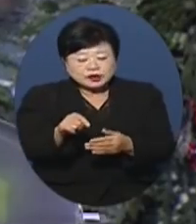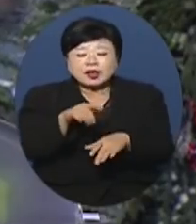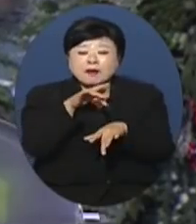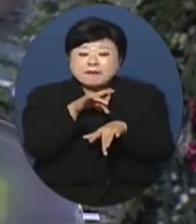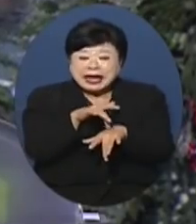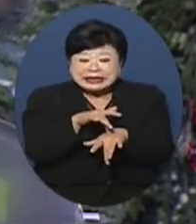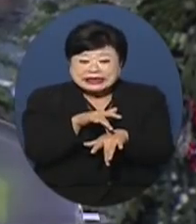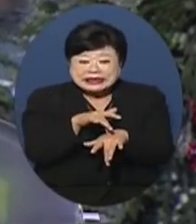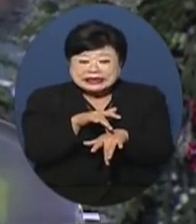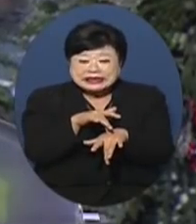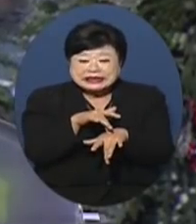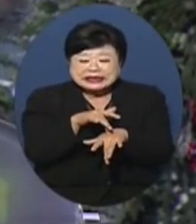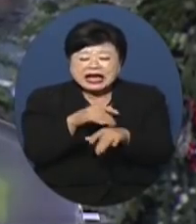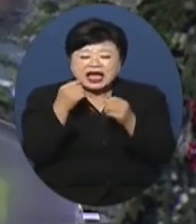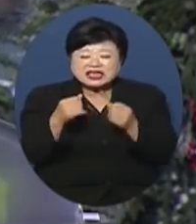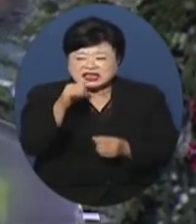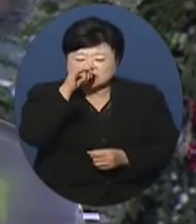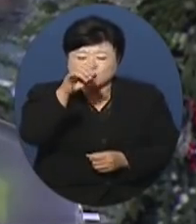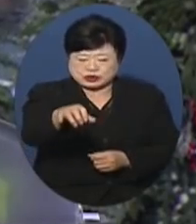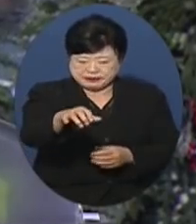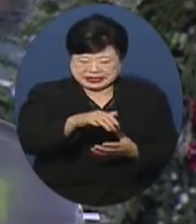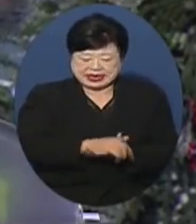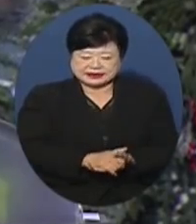마귀가 본거지인 것입니다.